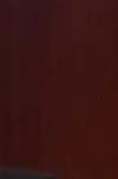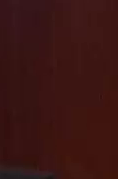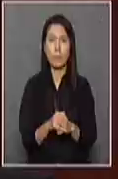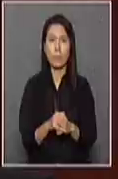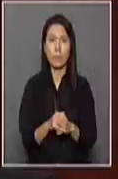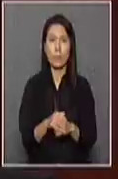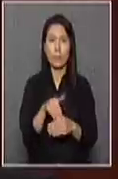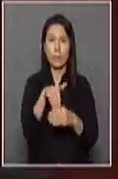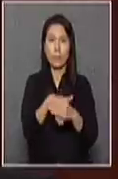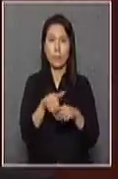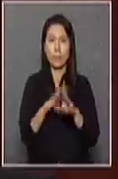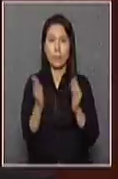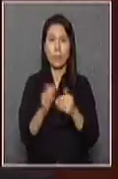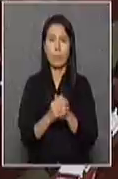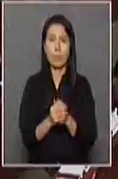開始表決。